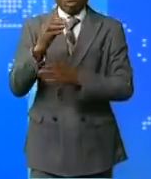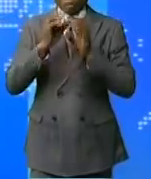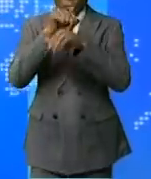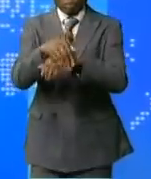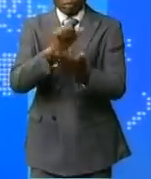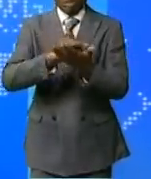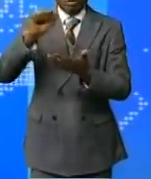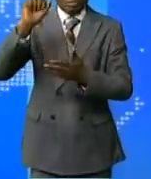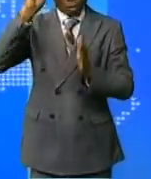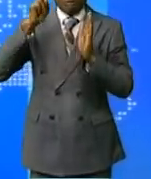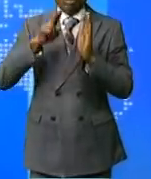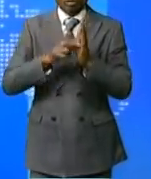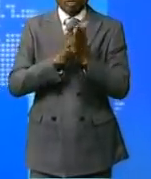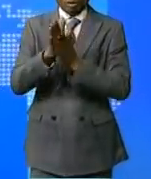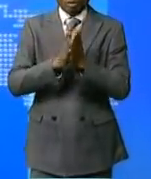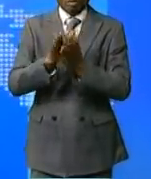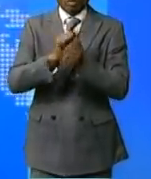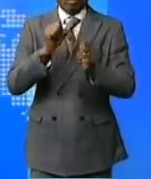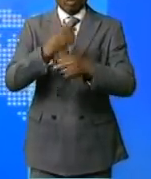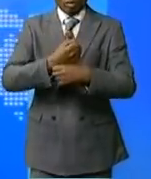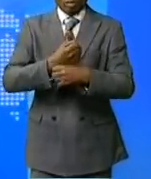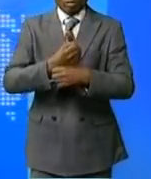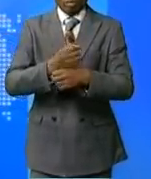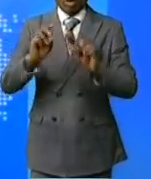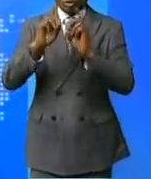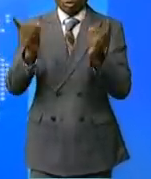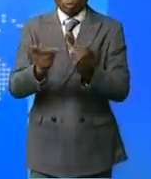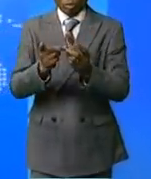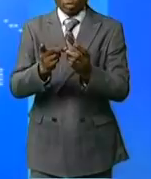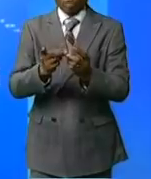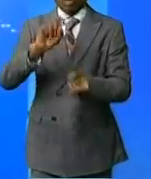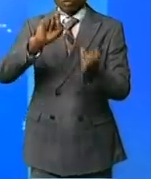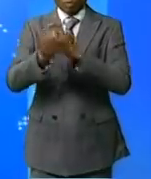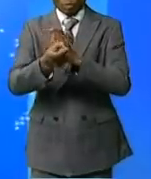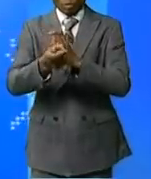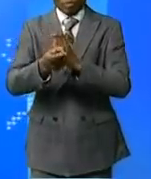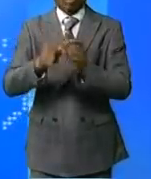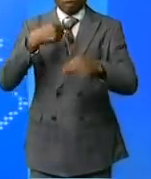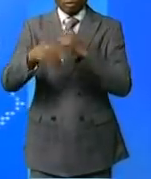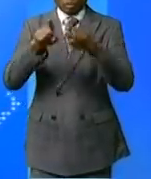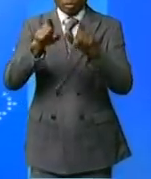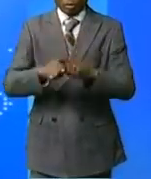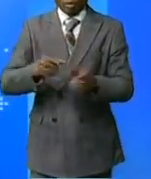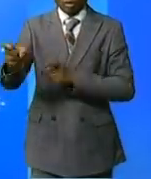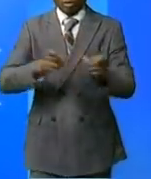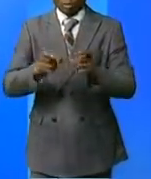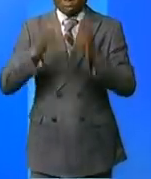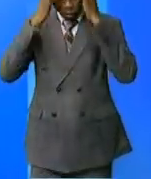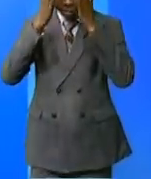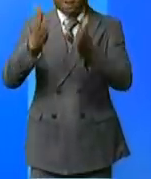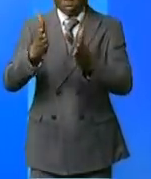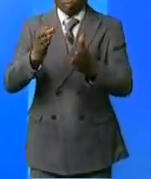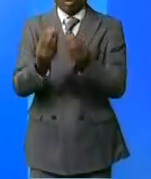du gouvernement axé sur la création de la dynamique de changement par l'excellence et à la gestion basée sur les